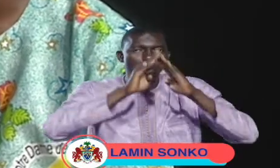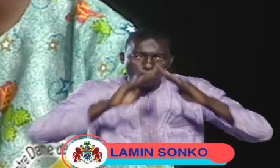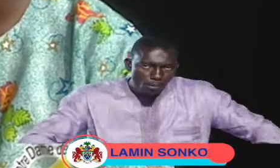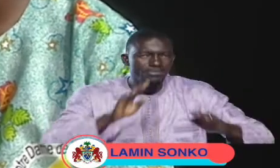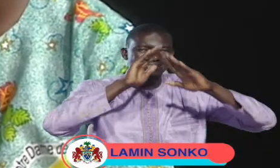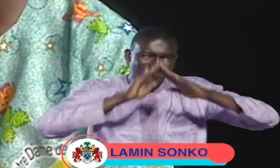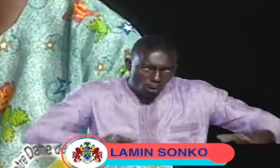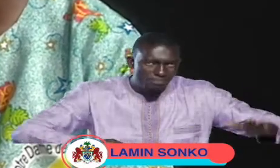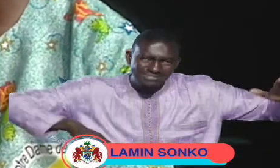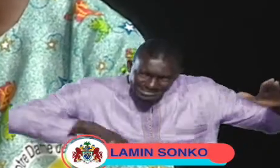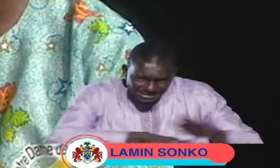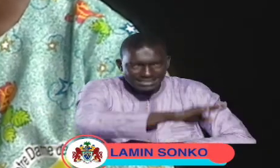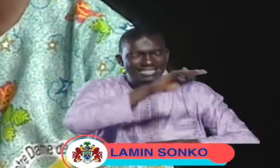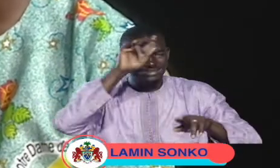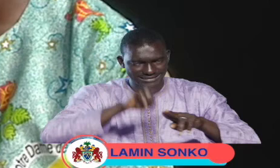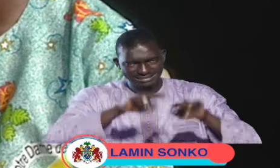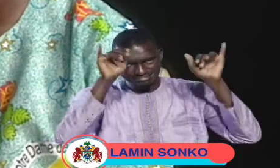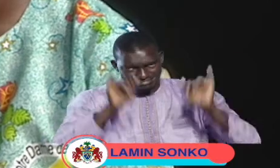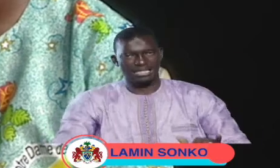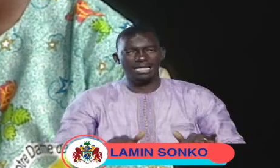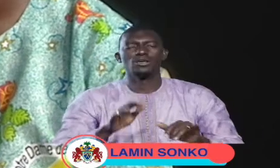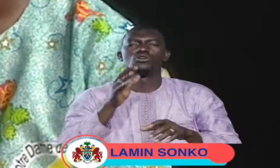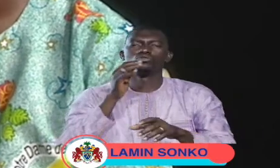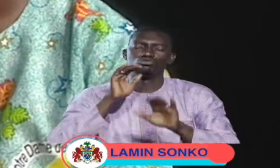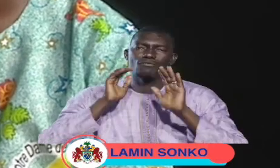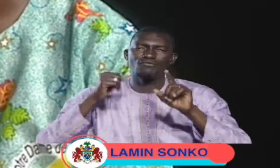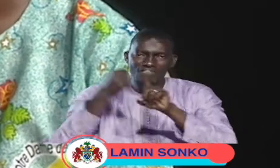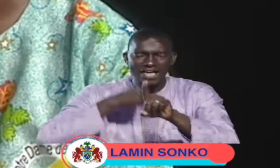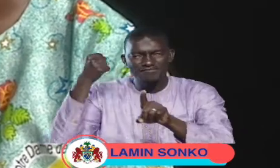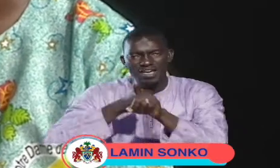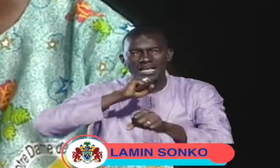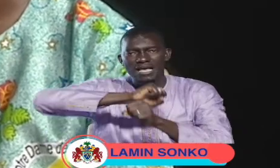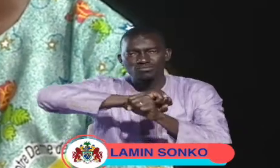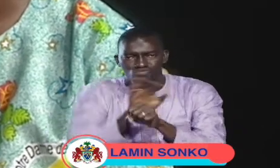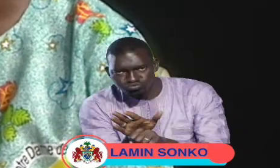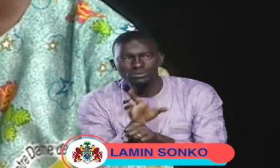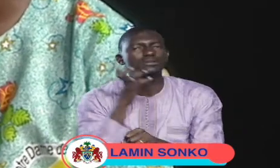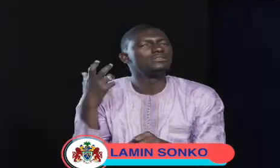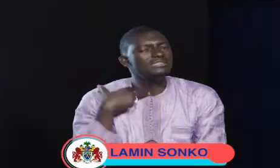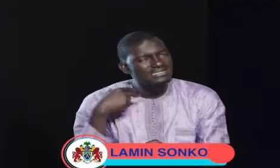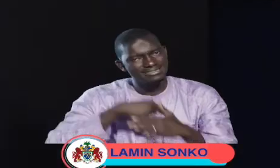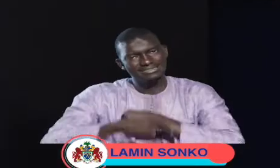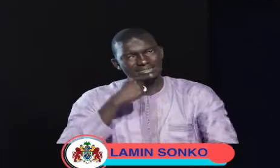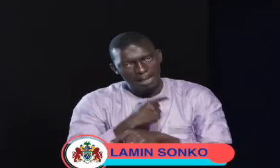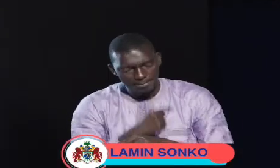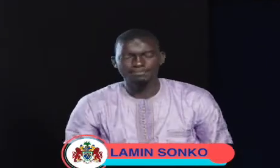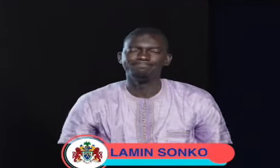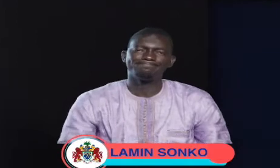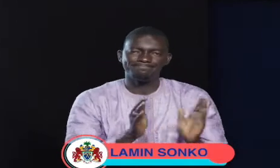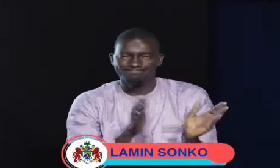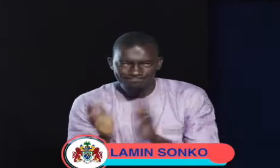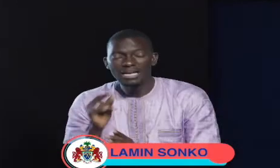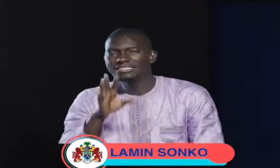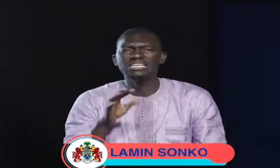kono isaje ko nyin kuran keso nyin aturo se banno abaraka bake gomes anjay ako ako kuran bu